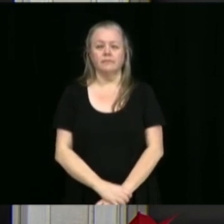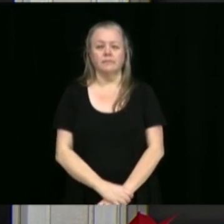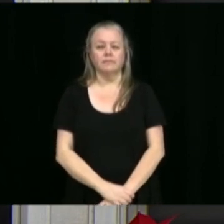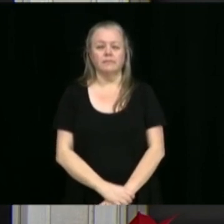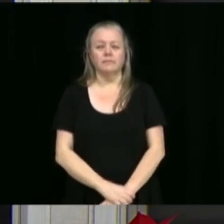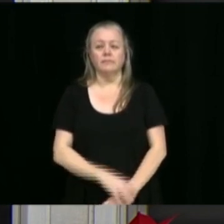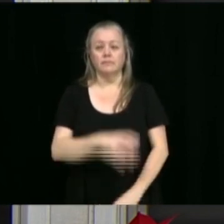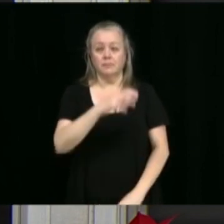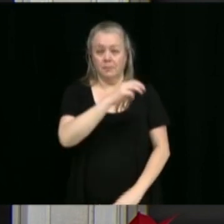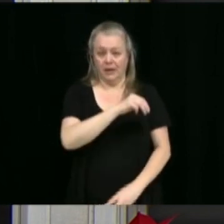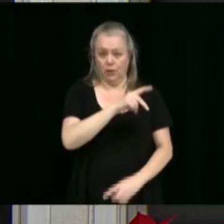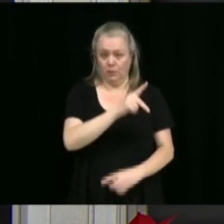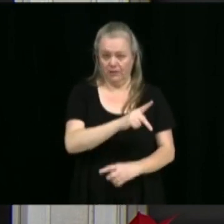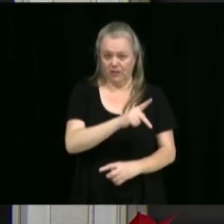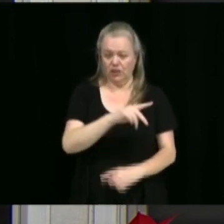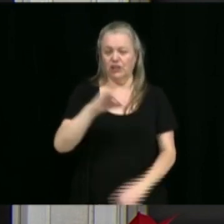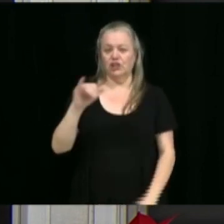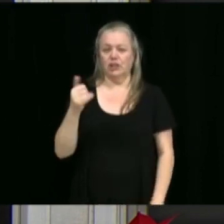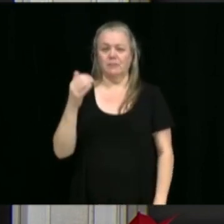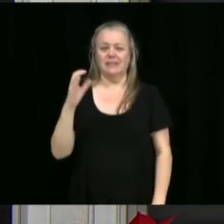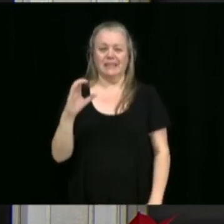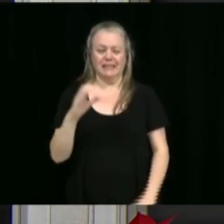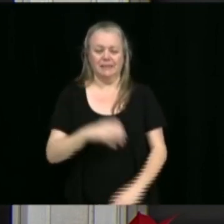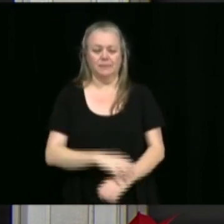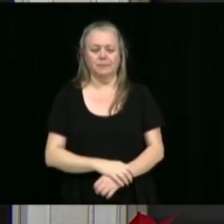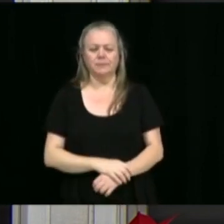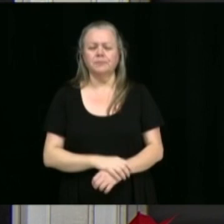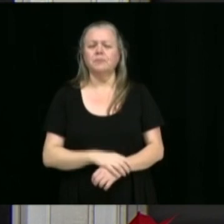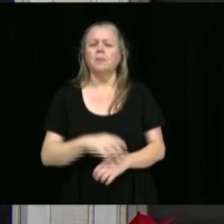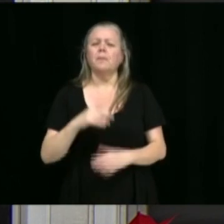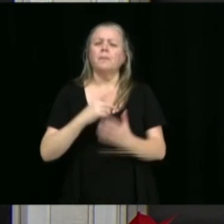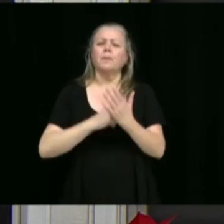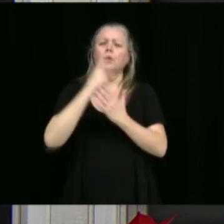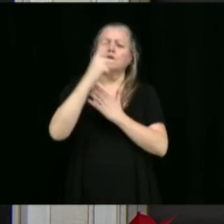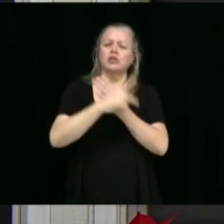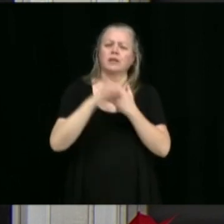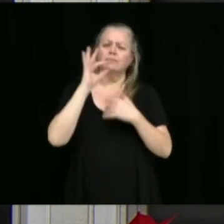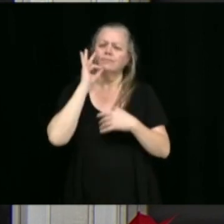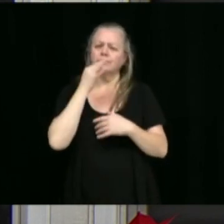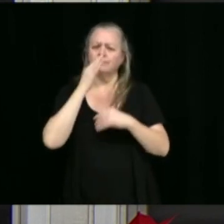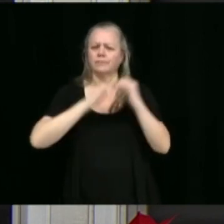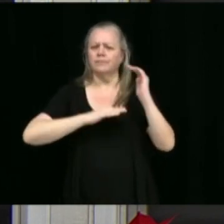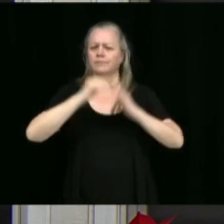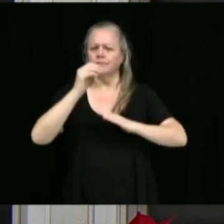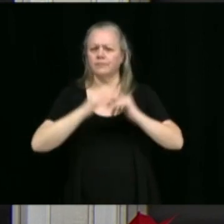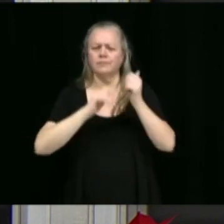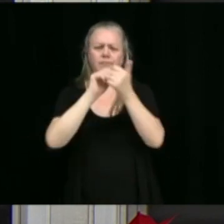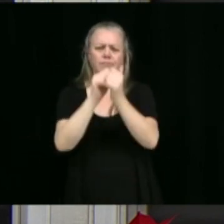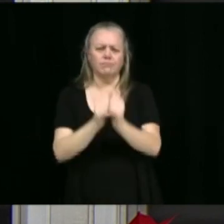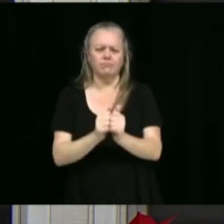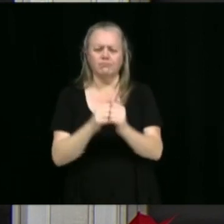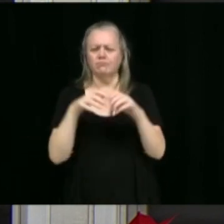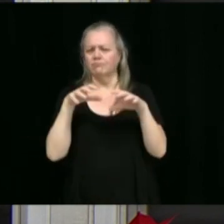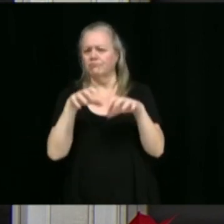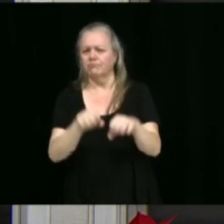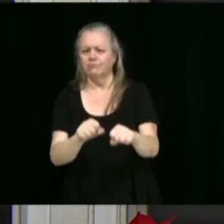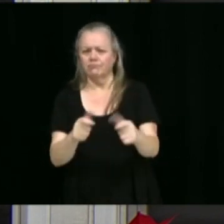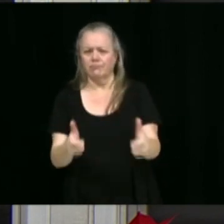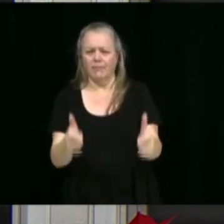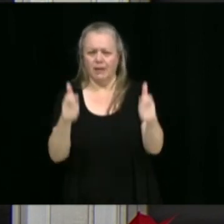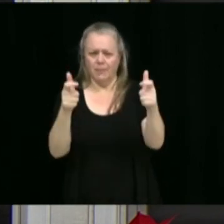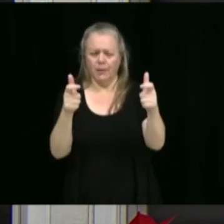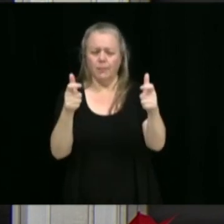Michael Provencher, James Casey. Projet particulier de construction, de modification ou d'occupation d'un